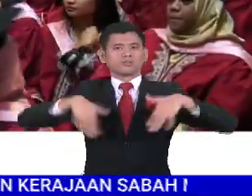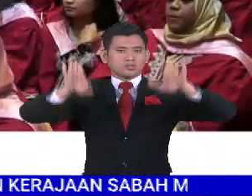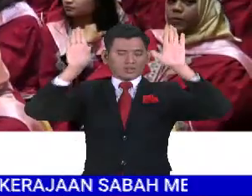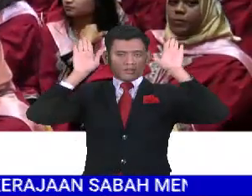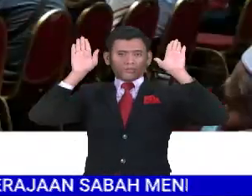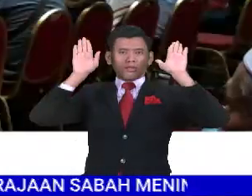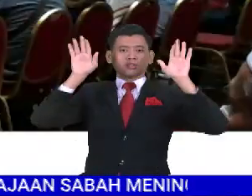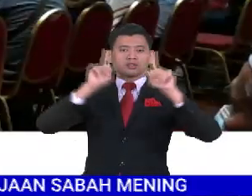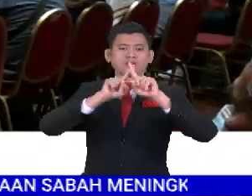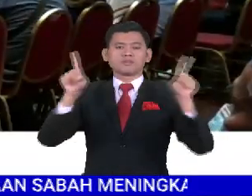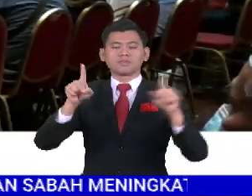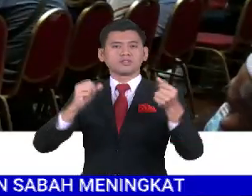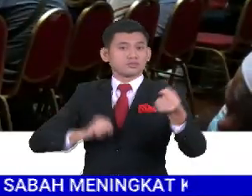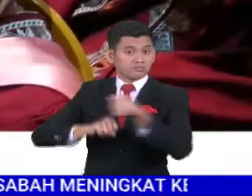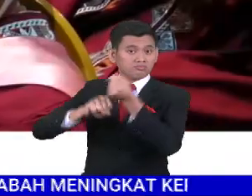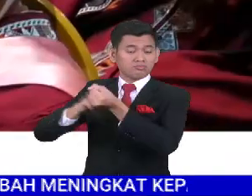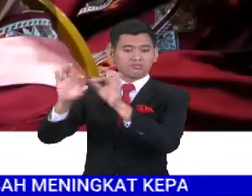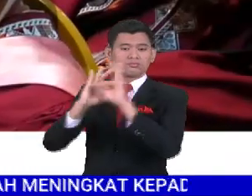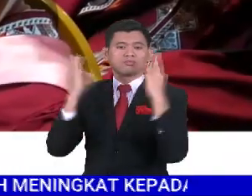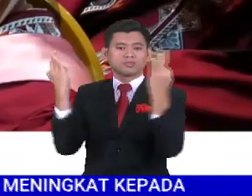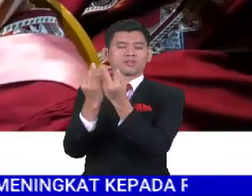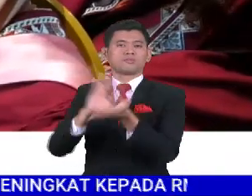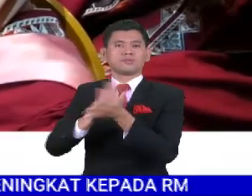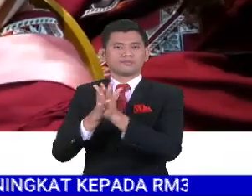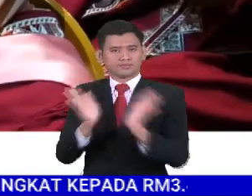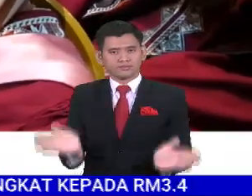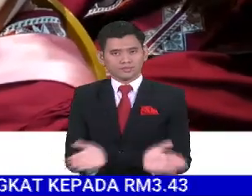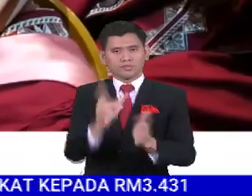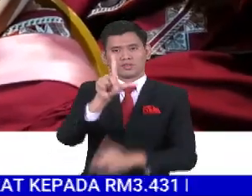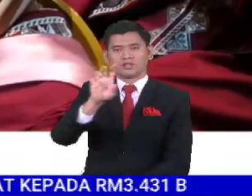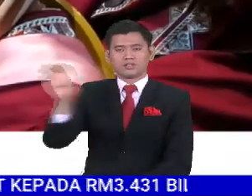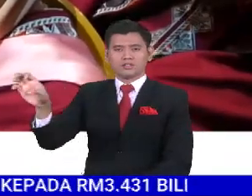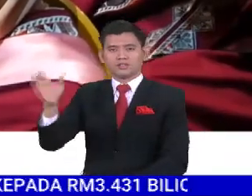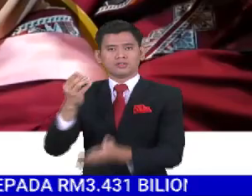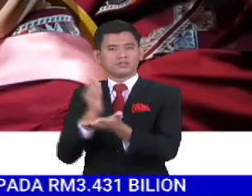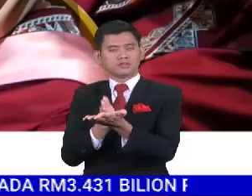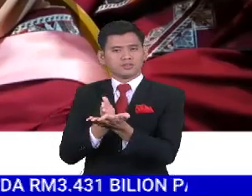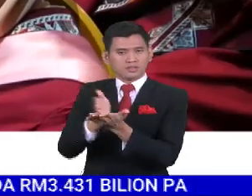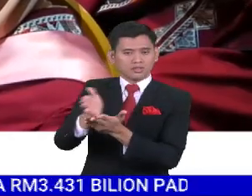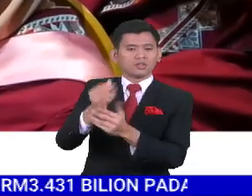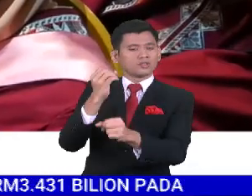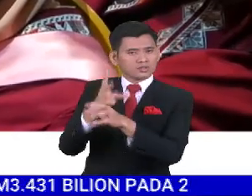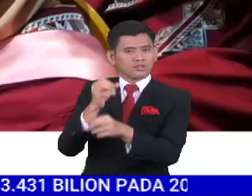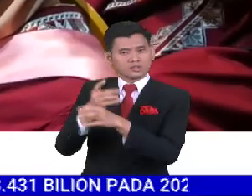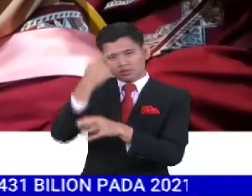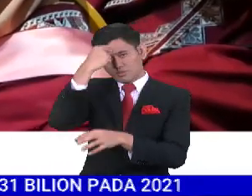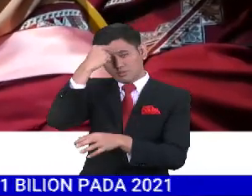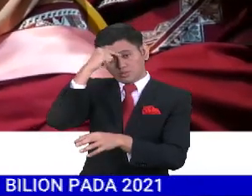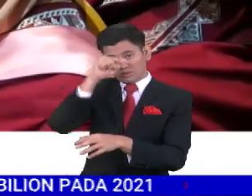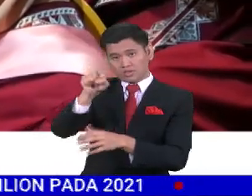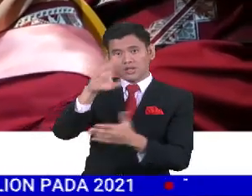Asa di pertengahan Jalan namun sokokan keluarga menjadi dorongan utama Lee terus konsisten menghabiskan pengajiannya